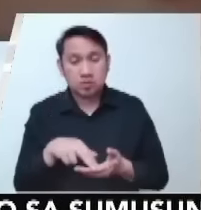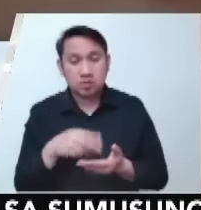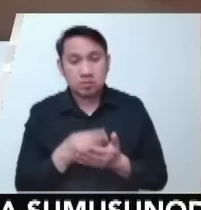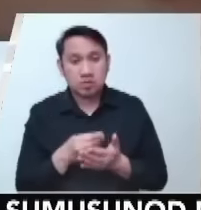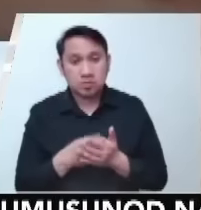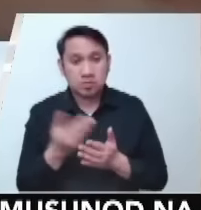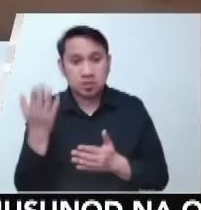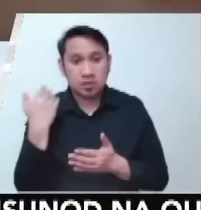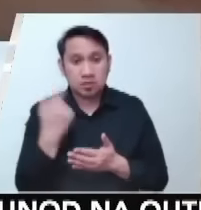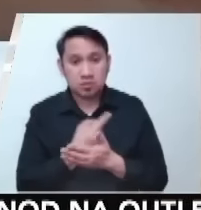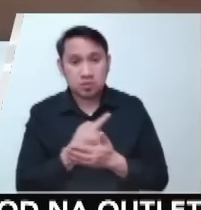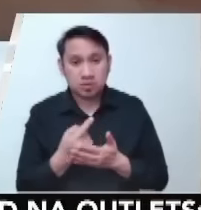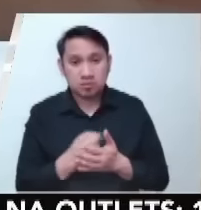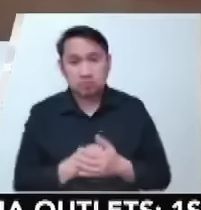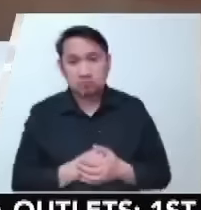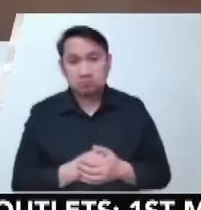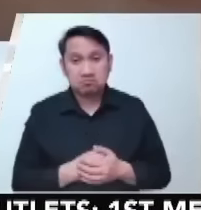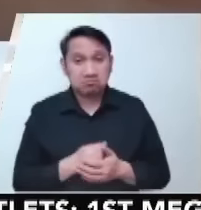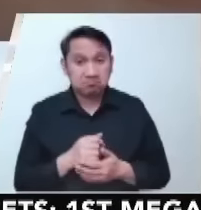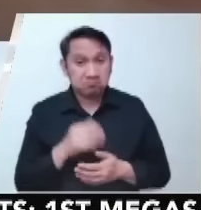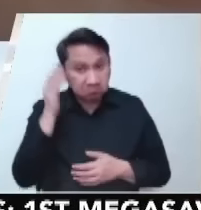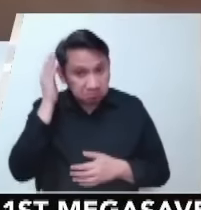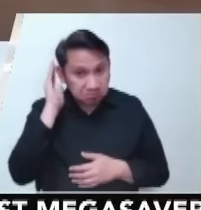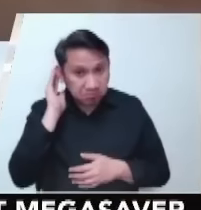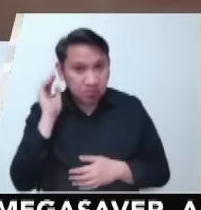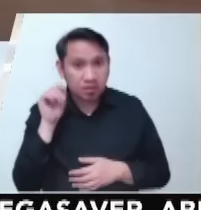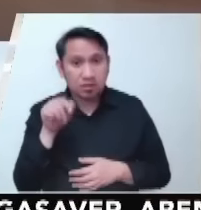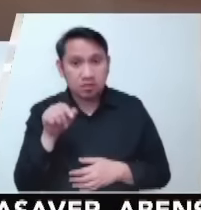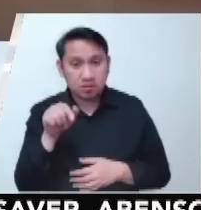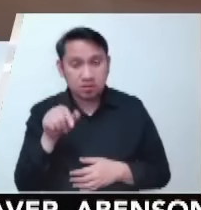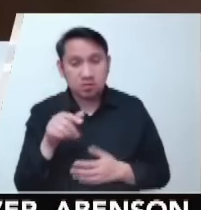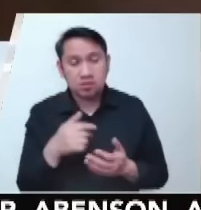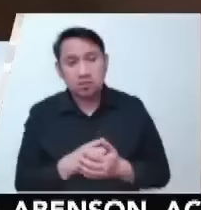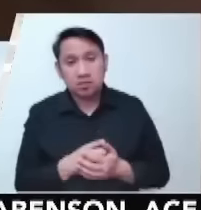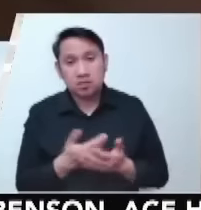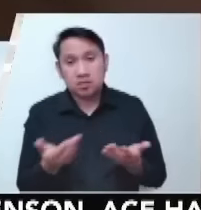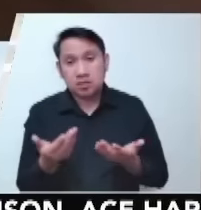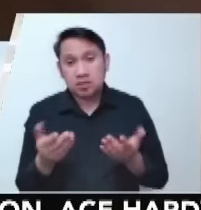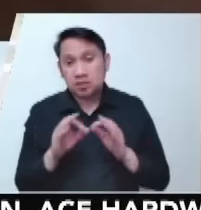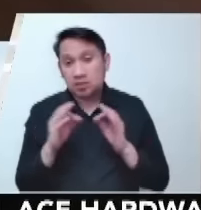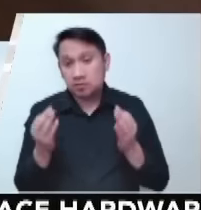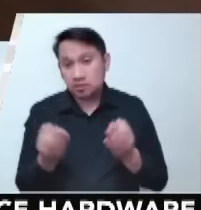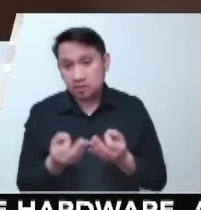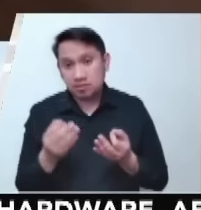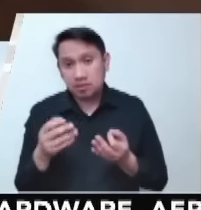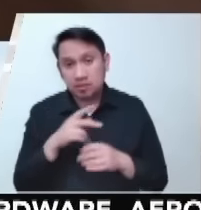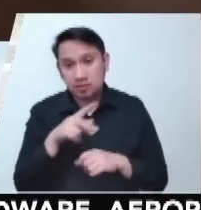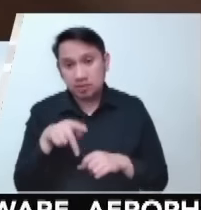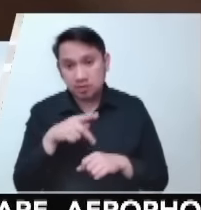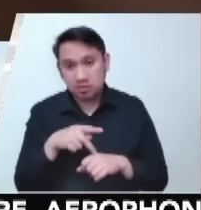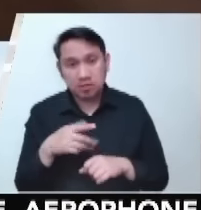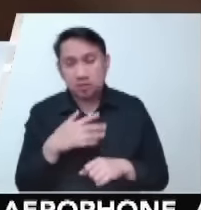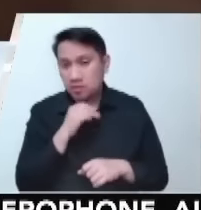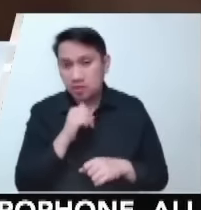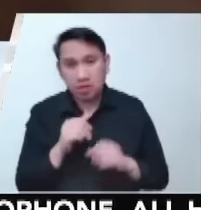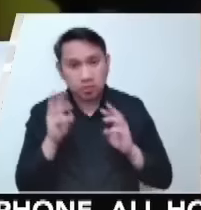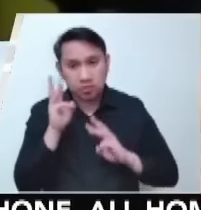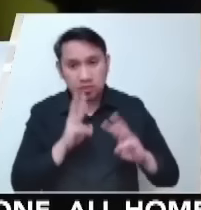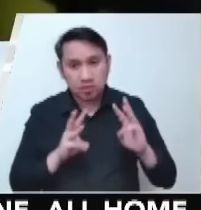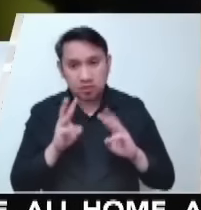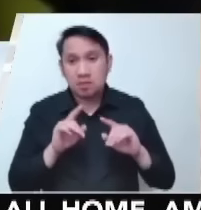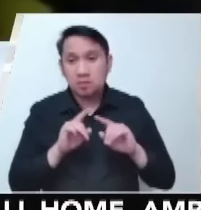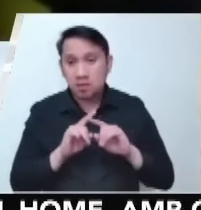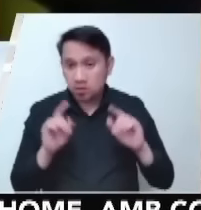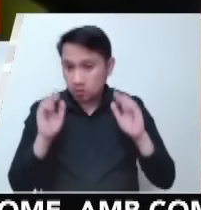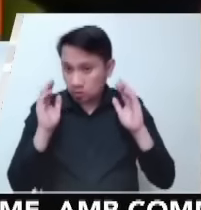panawagan ng mga OFW na ito sa Christ Church sa kanilang mga kaanak dito sa Pilipinas huwag mag-alala sa kanilang kalagayan pero sana raw